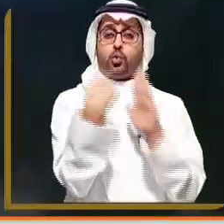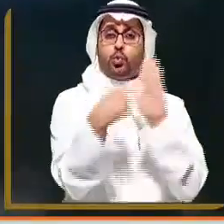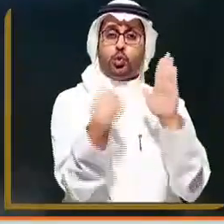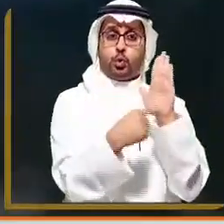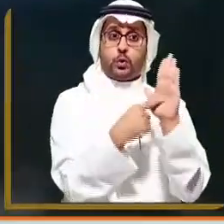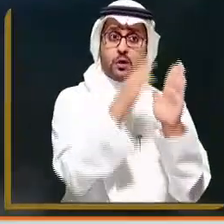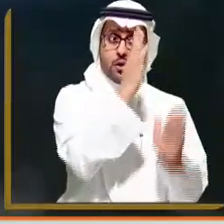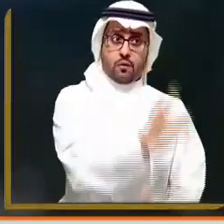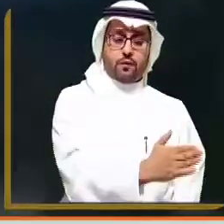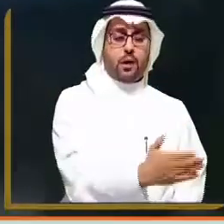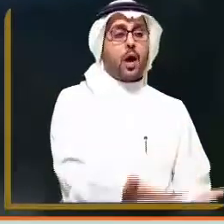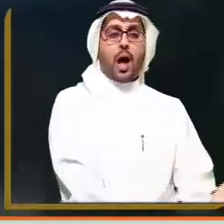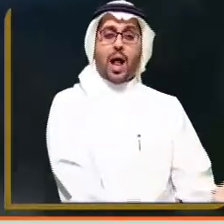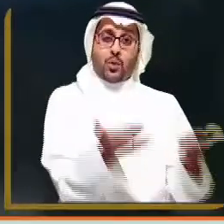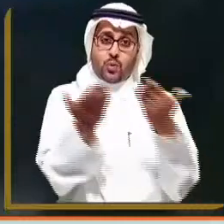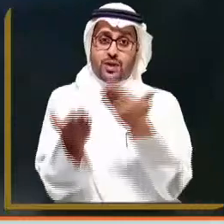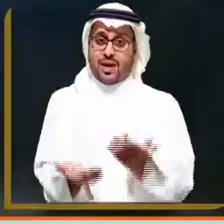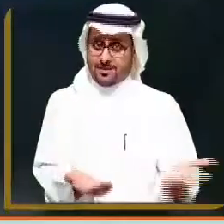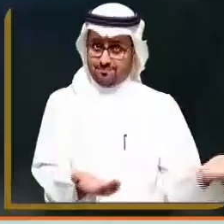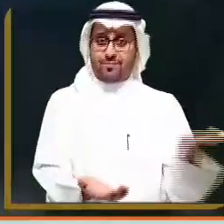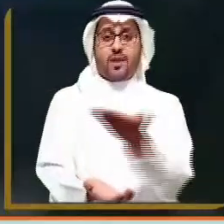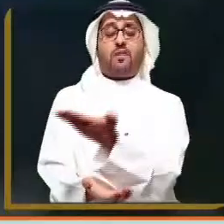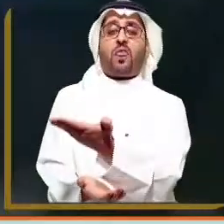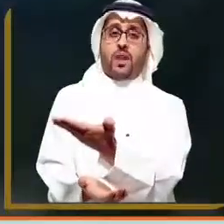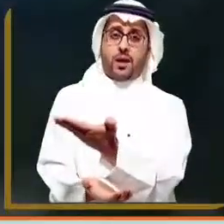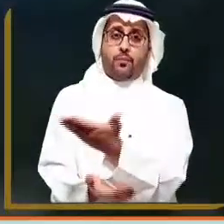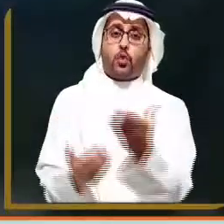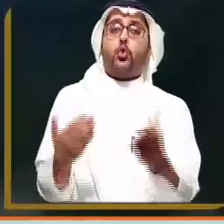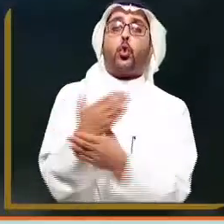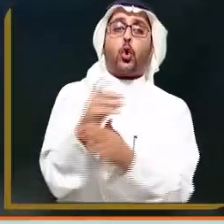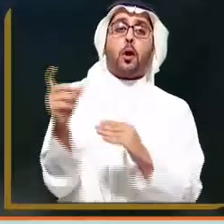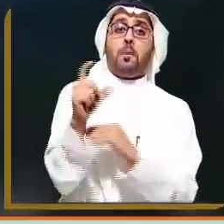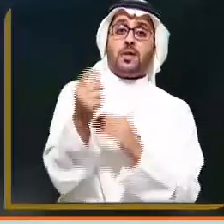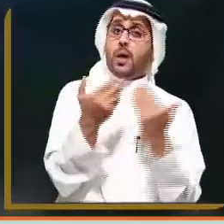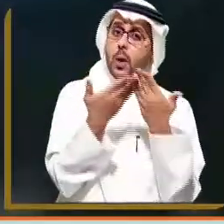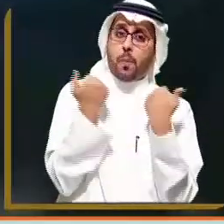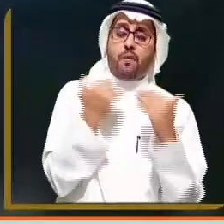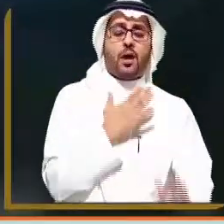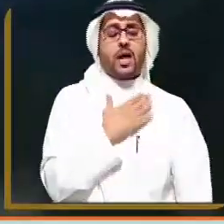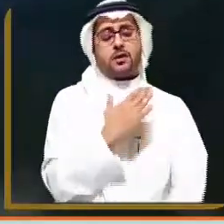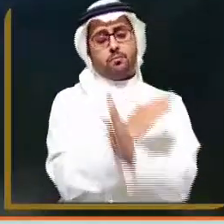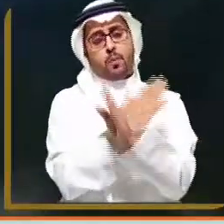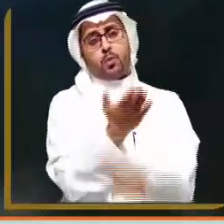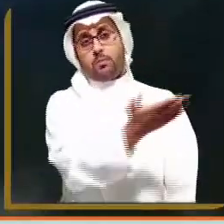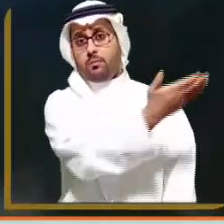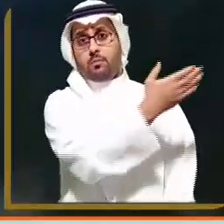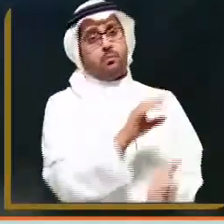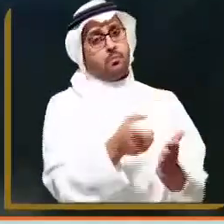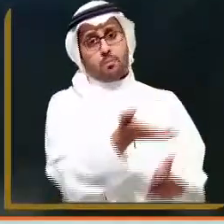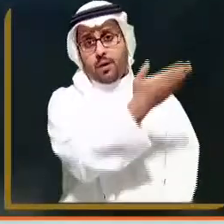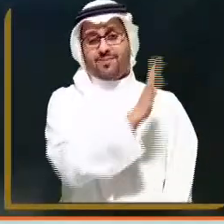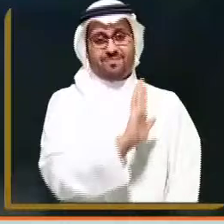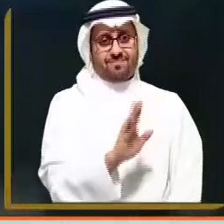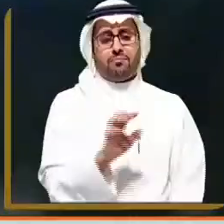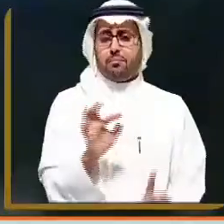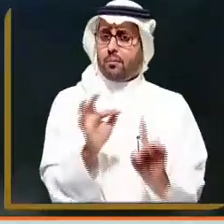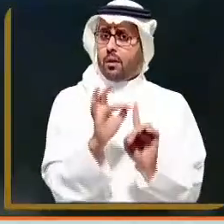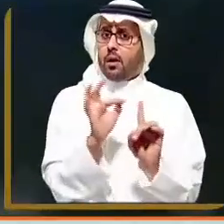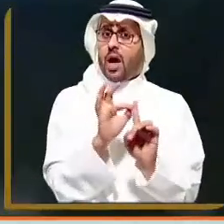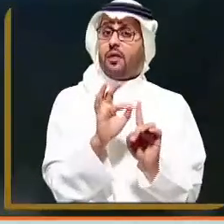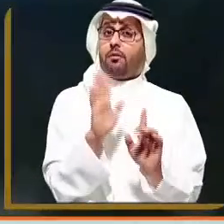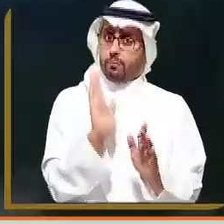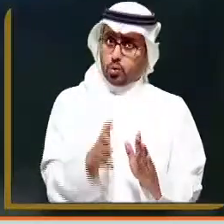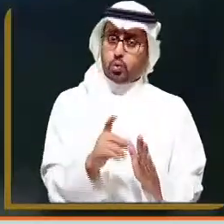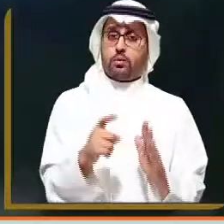المنورة وكذلك أيضا وزارة الصحة. أيضا يوجد في الحقيقة 1000 متطوع يساهمون